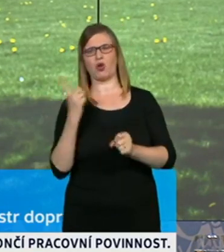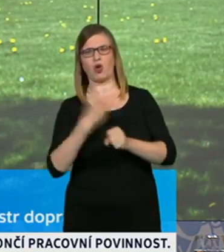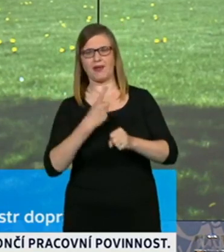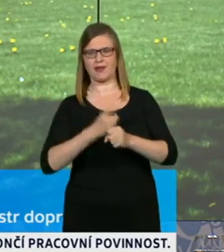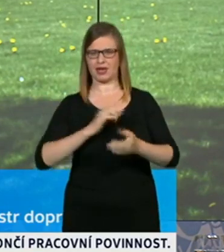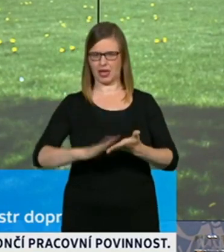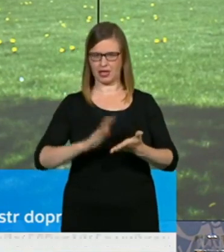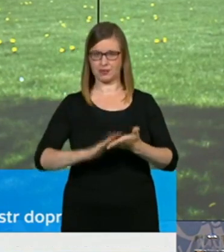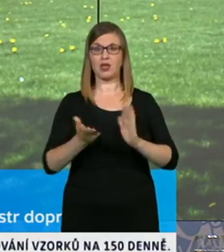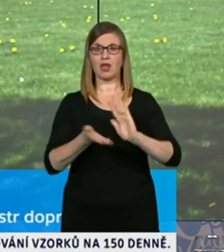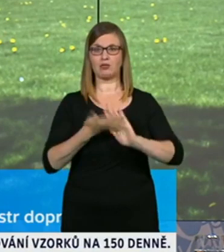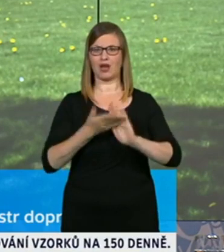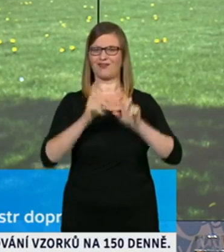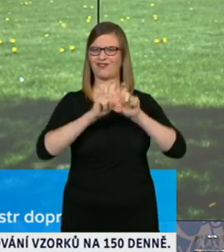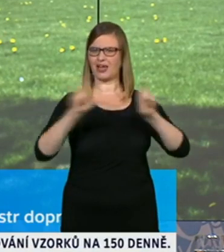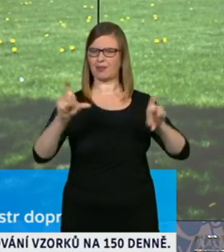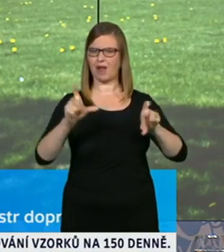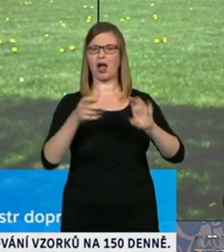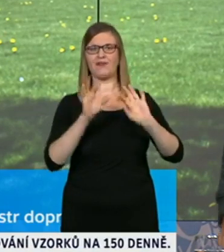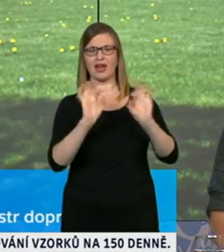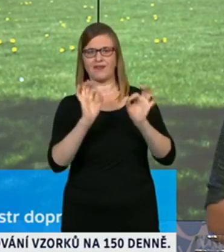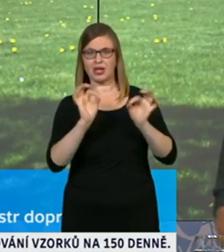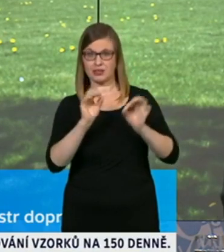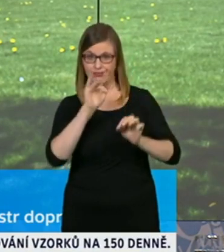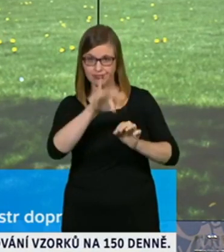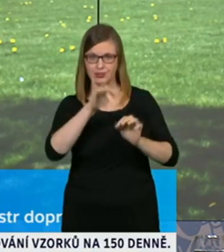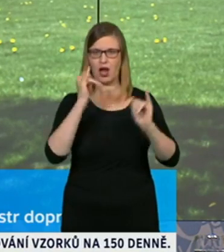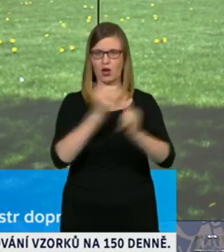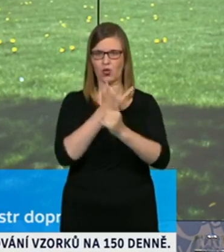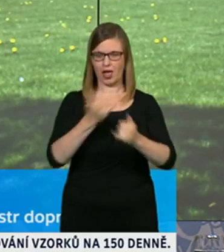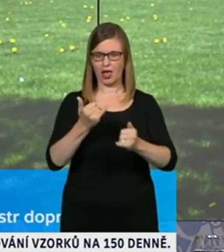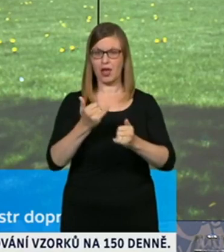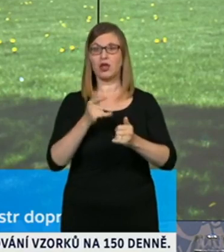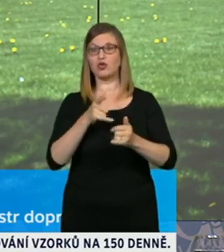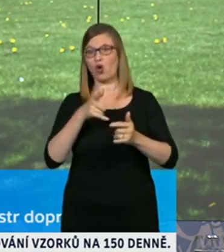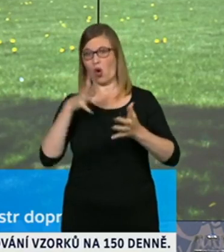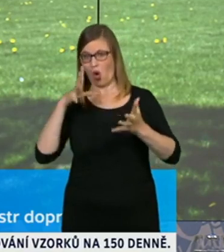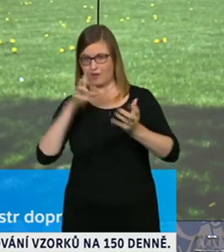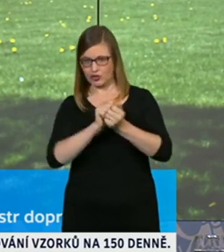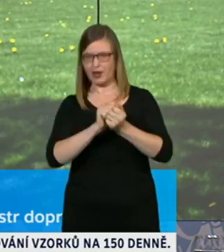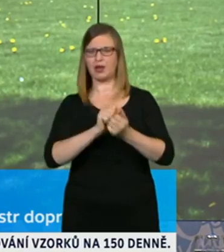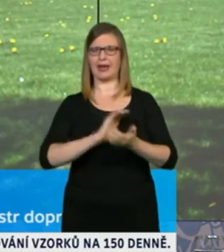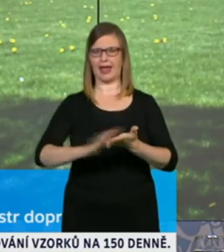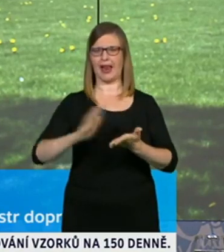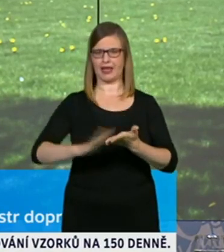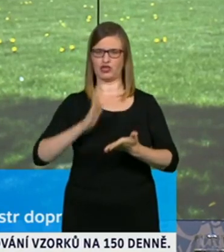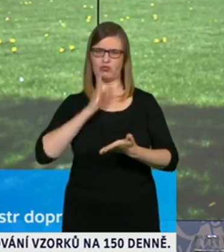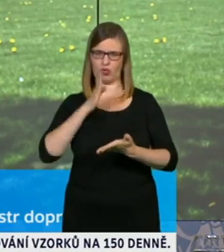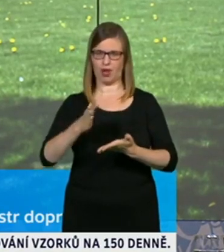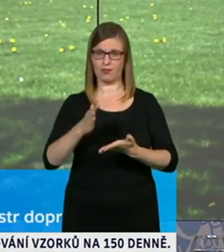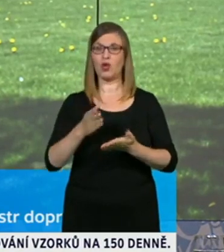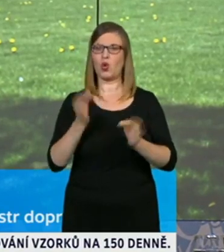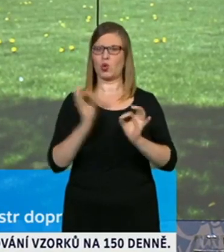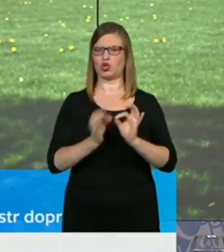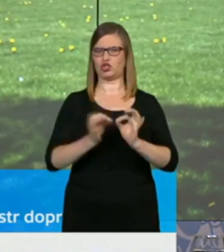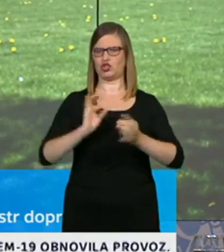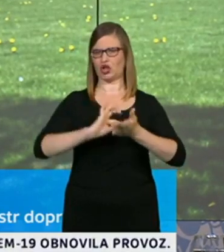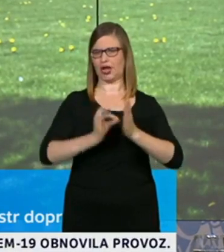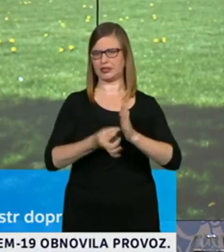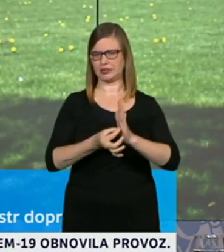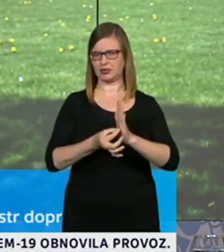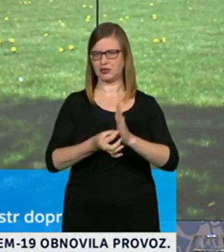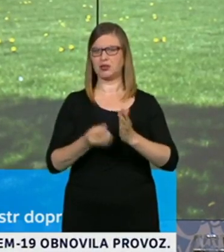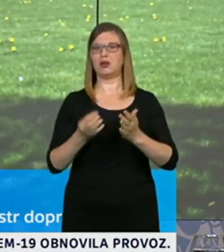kvalifikace, přičemž lze říci, že tam by se dalo ušetřit poměrně slušné množství času,